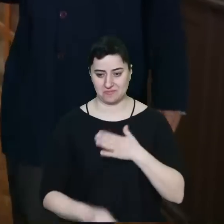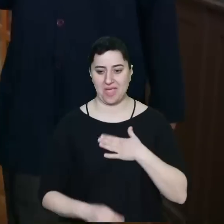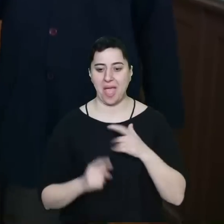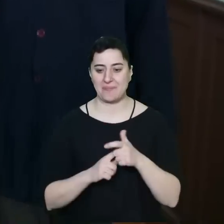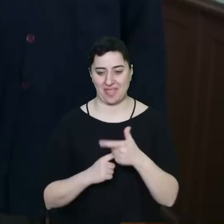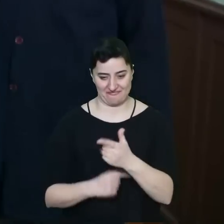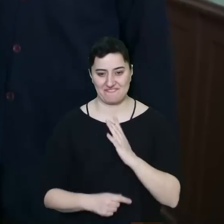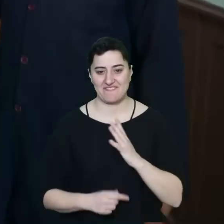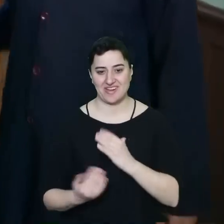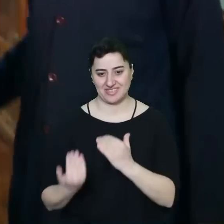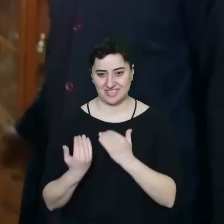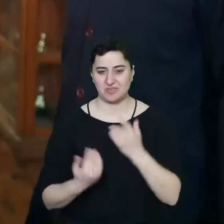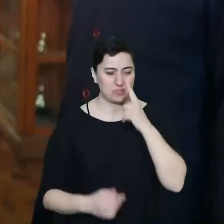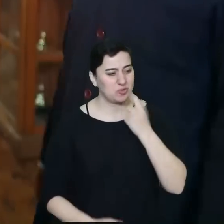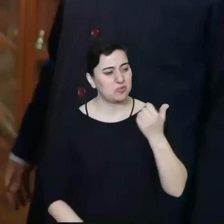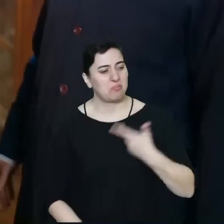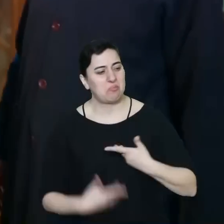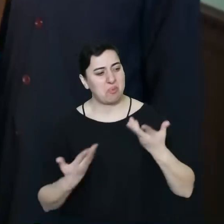var. Yemişim müdürü.